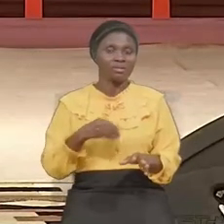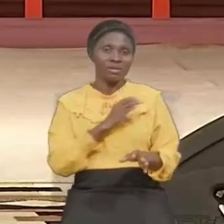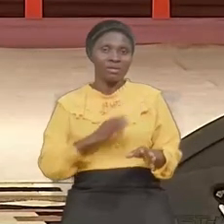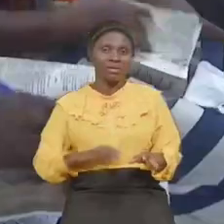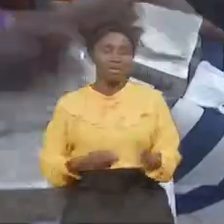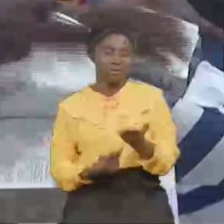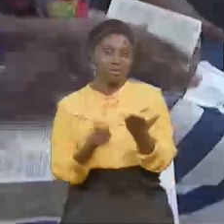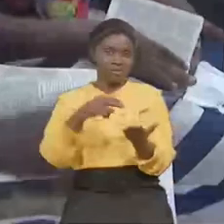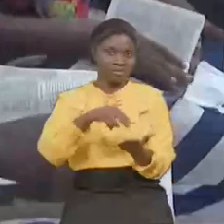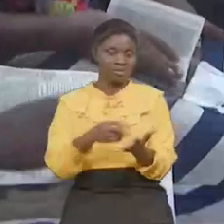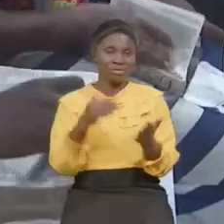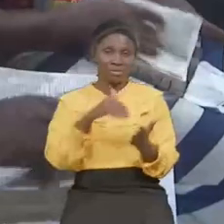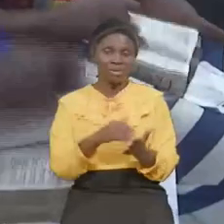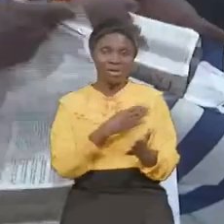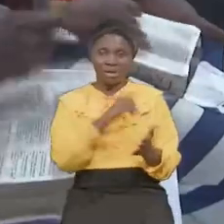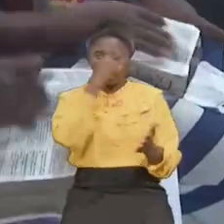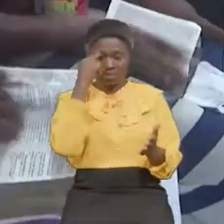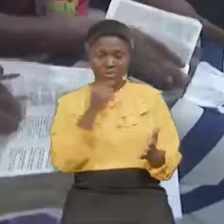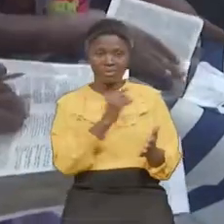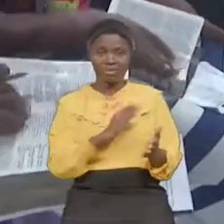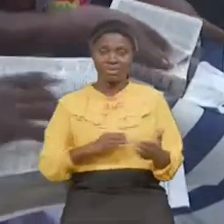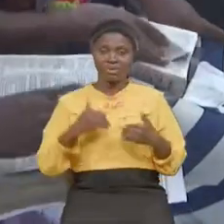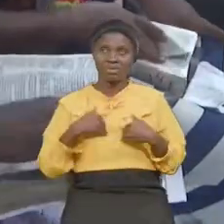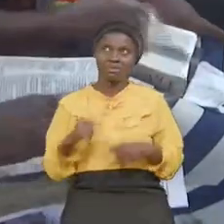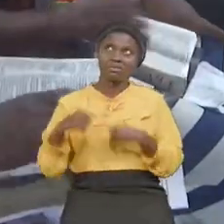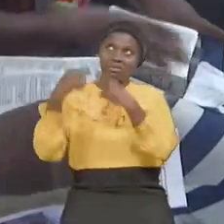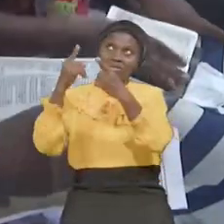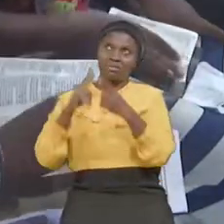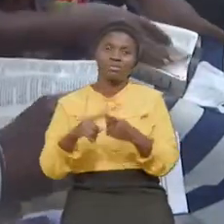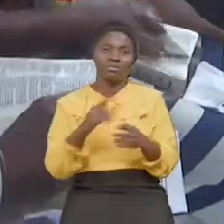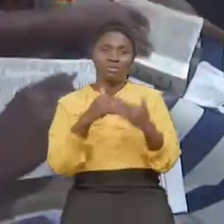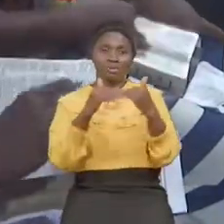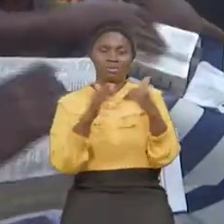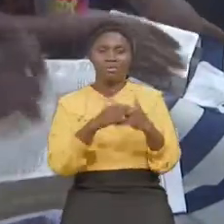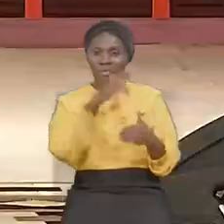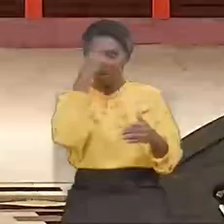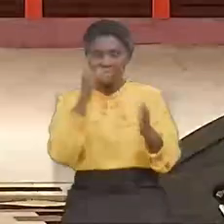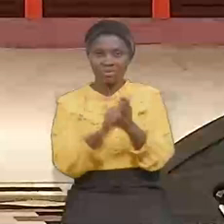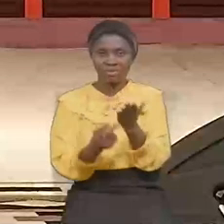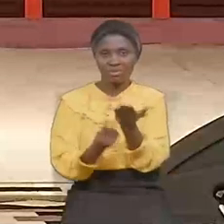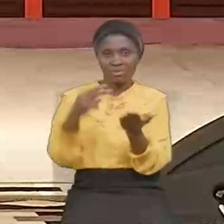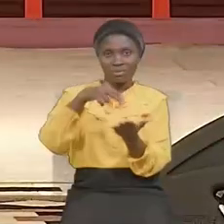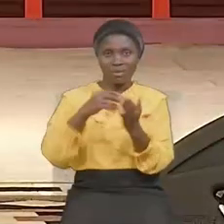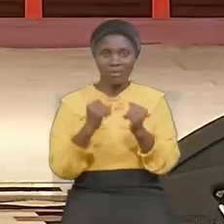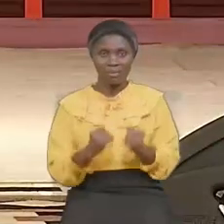encore, parce que Christ est monté au ciel à cause de sa puissance de la